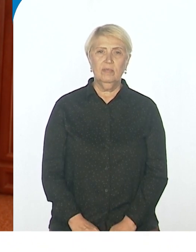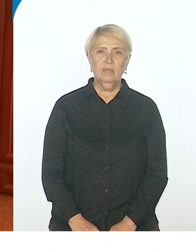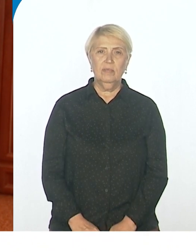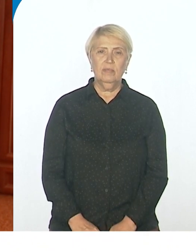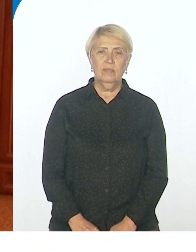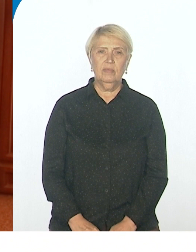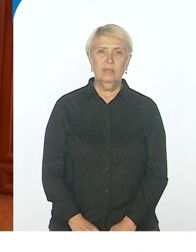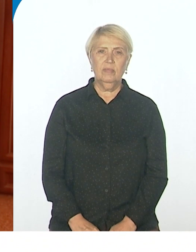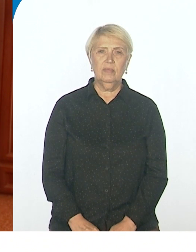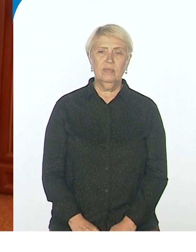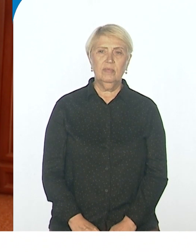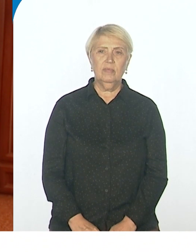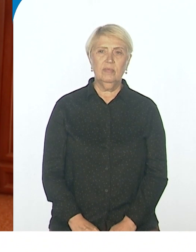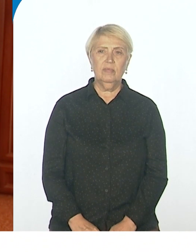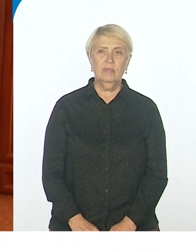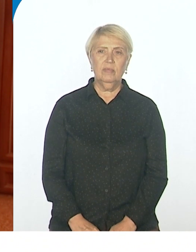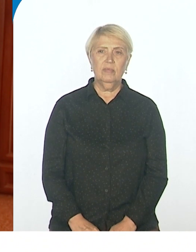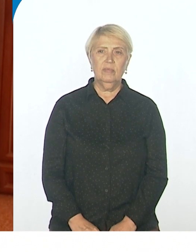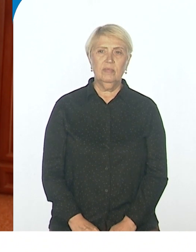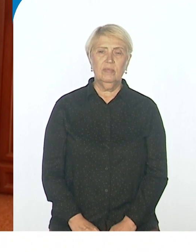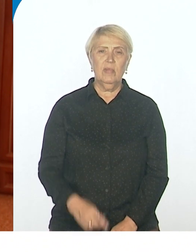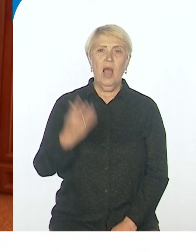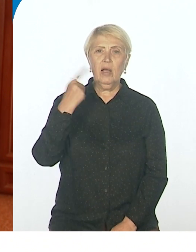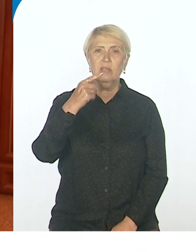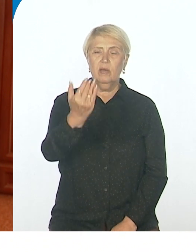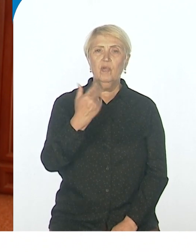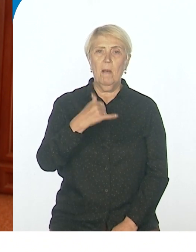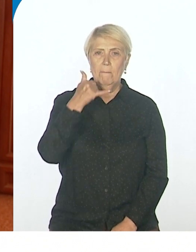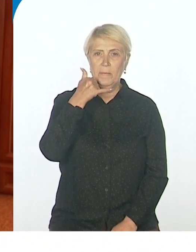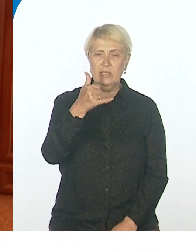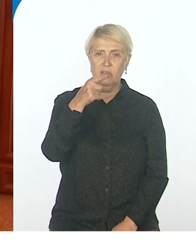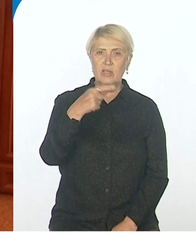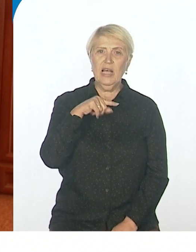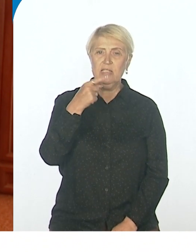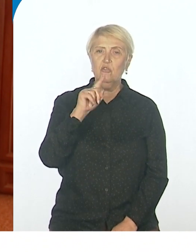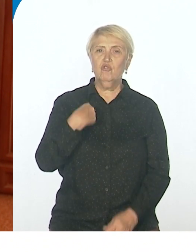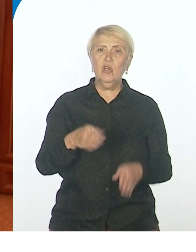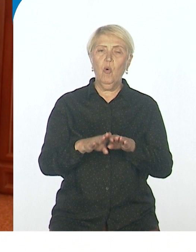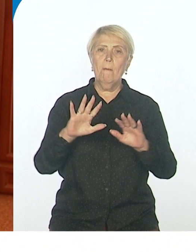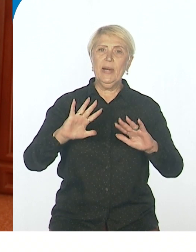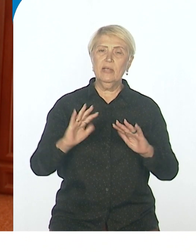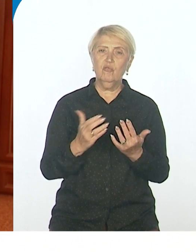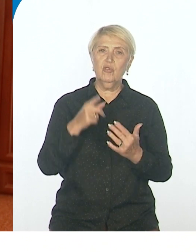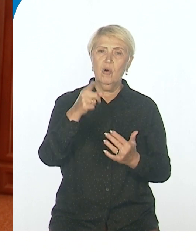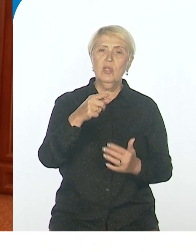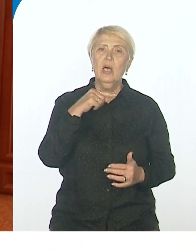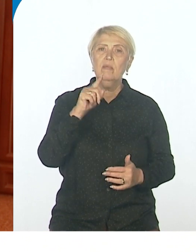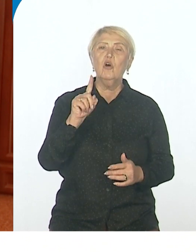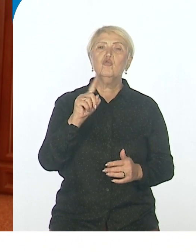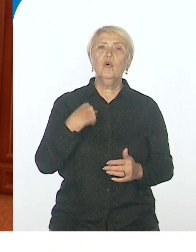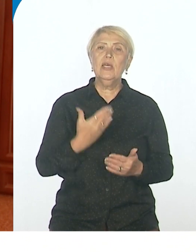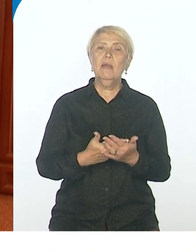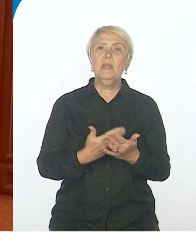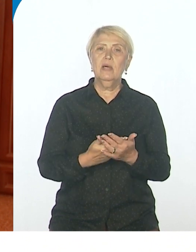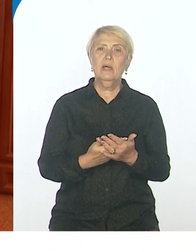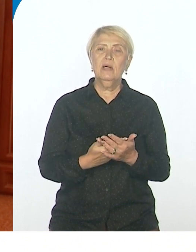отцом Пантелеимоном Гудиным. И когда я ему позвонил, сказал, у меня тут такое происходит. Он говорит, а что у тебя? Я